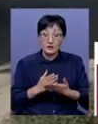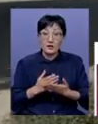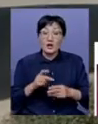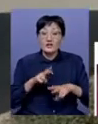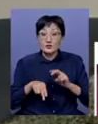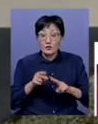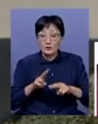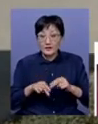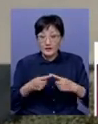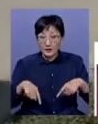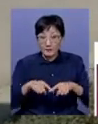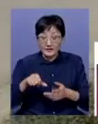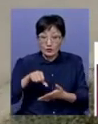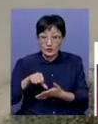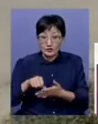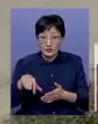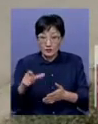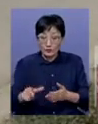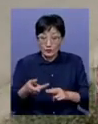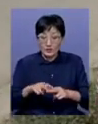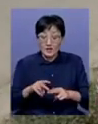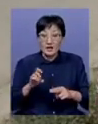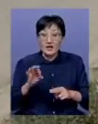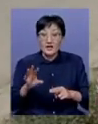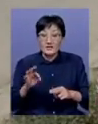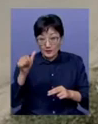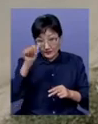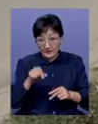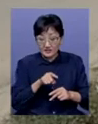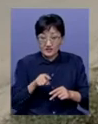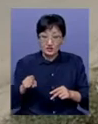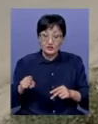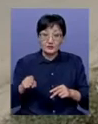мердігер мекеменің өкілдері осы қазан айының ішінде